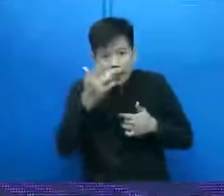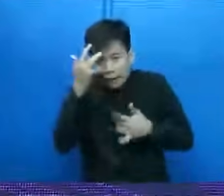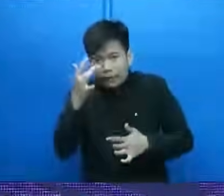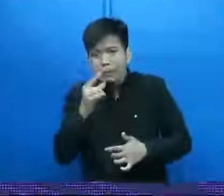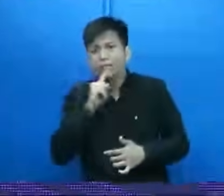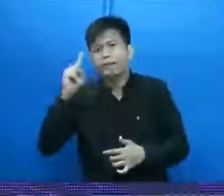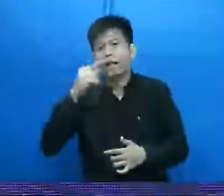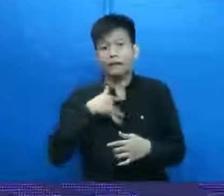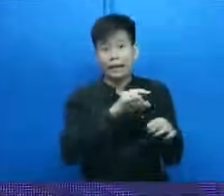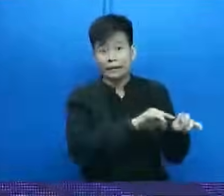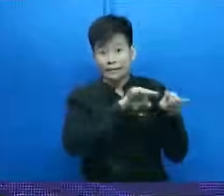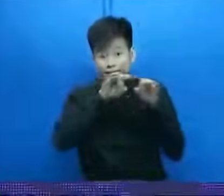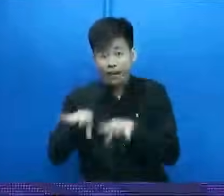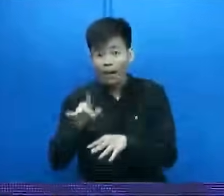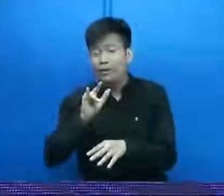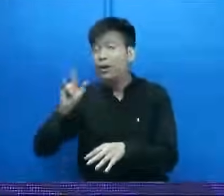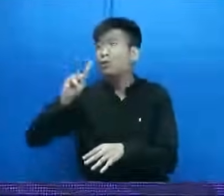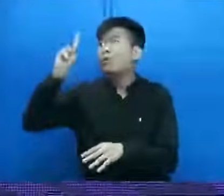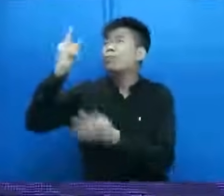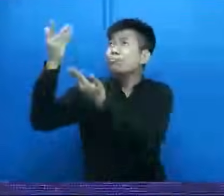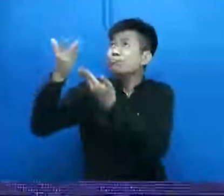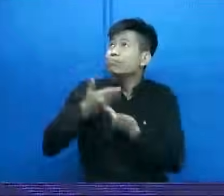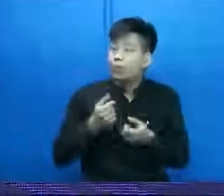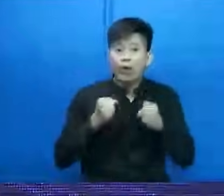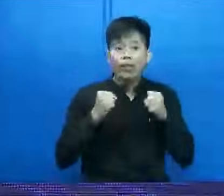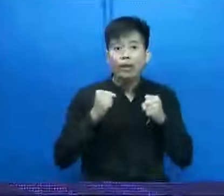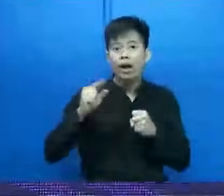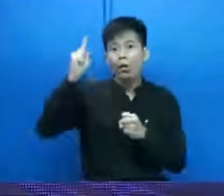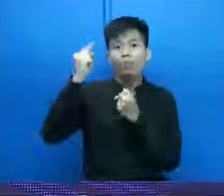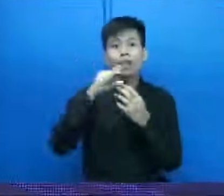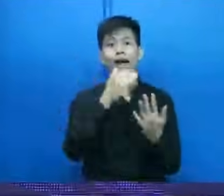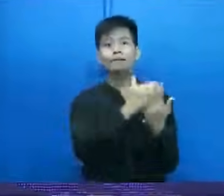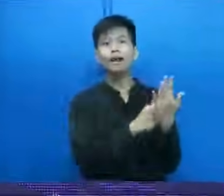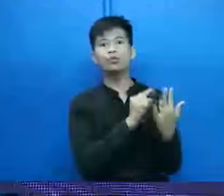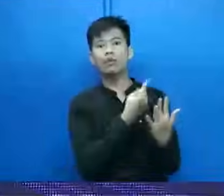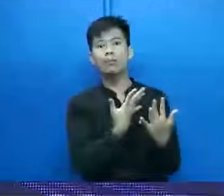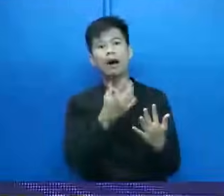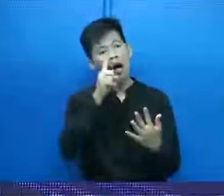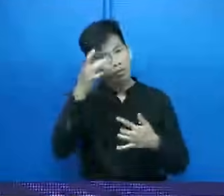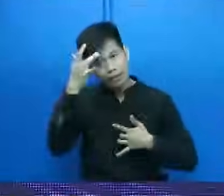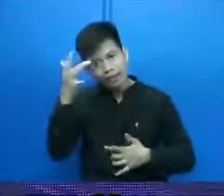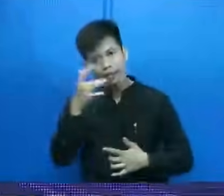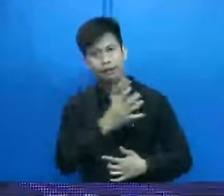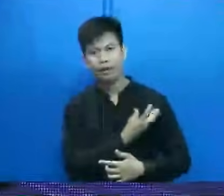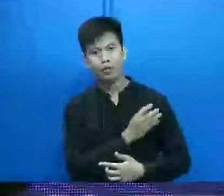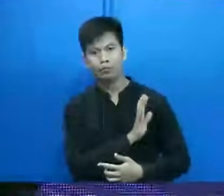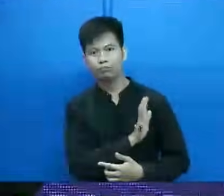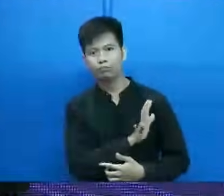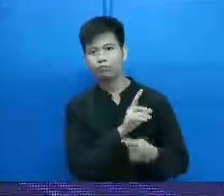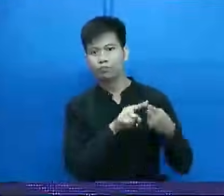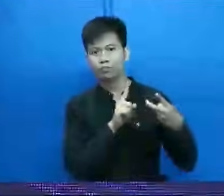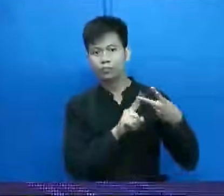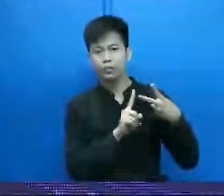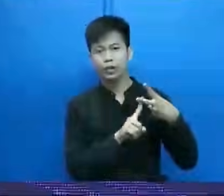saya hijrah, ya Allah berikan kekuatan pada diri saya. Kata Allah syarat pertama Anda mesti yakin, jangan ragu. Dua, saya